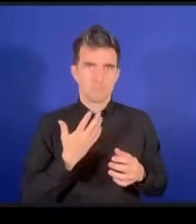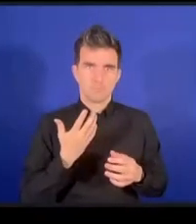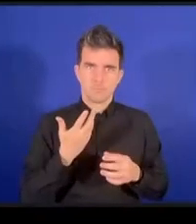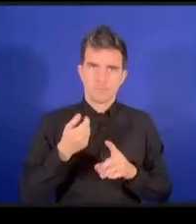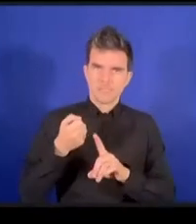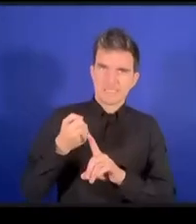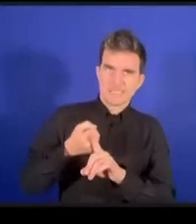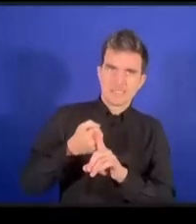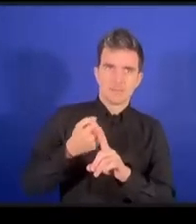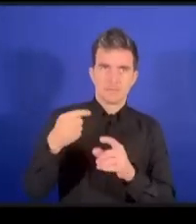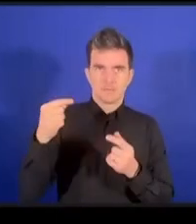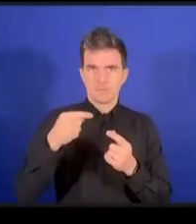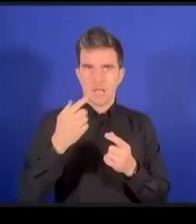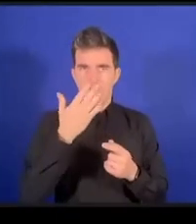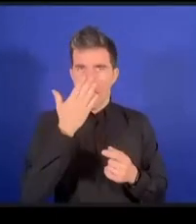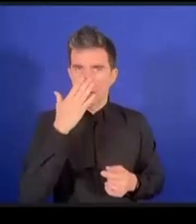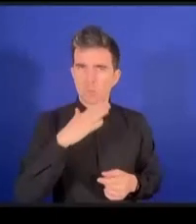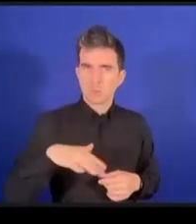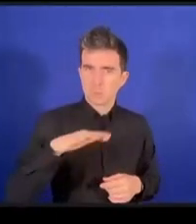защитную